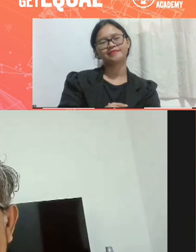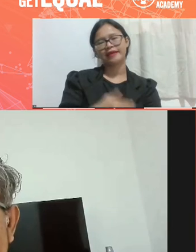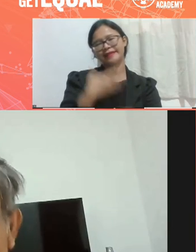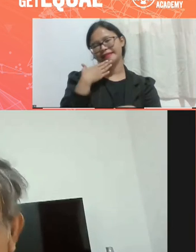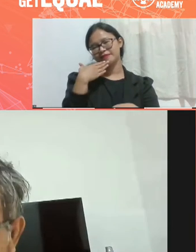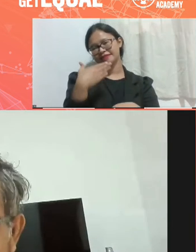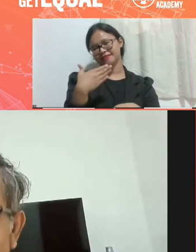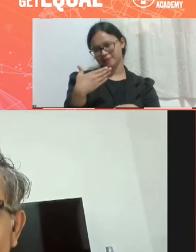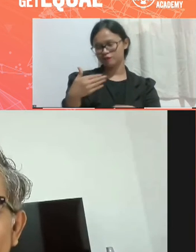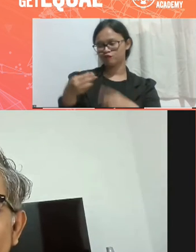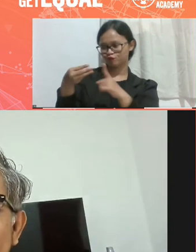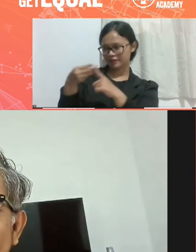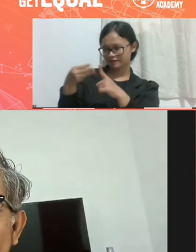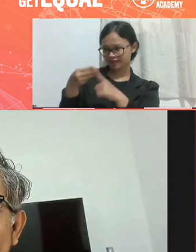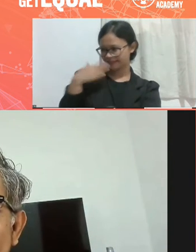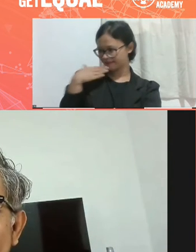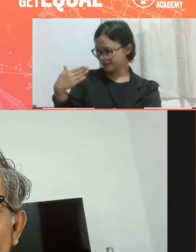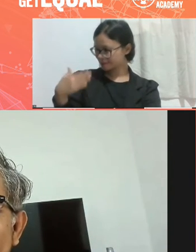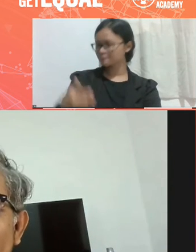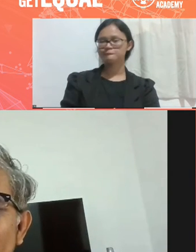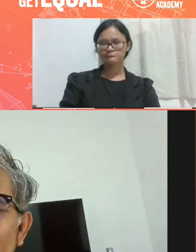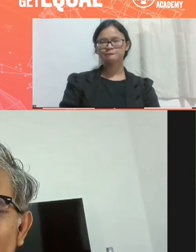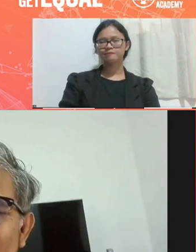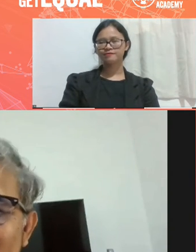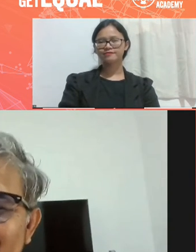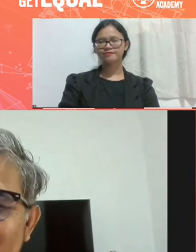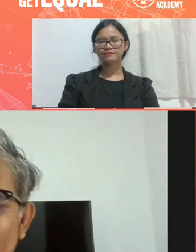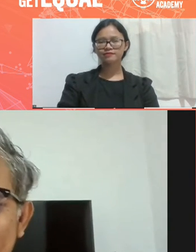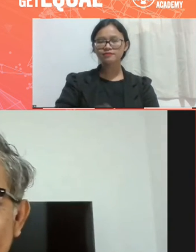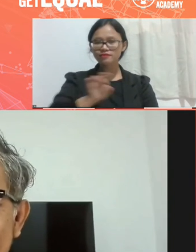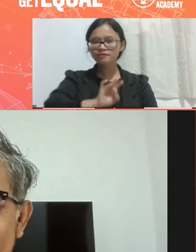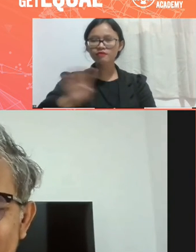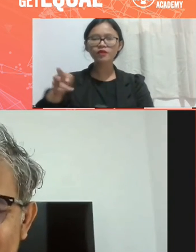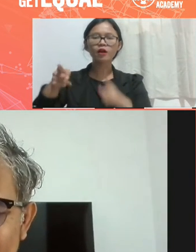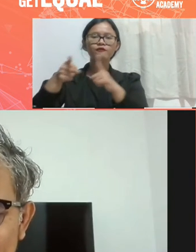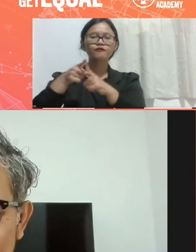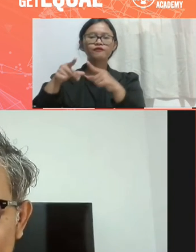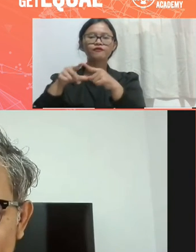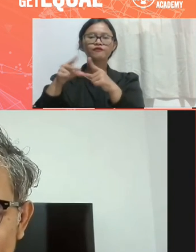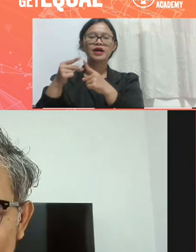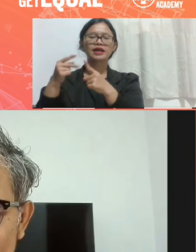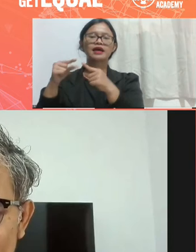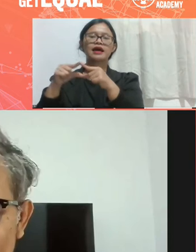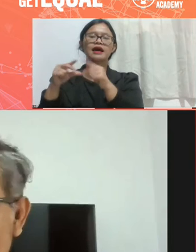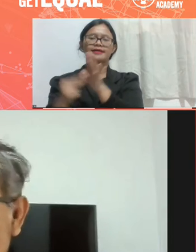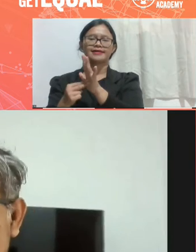Mas Budiman. Terima kasih. Ya, saya akan ke Kang Farhan selanjutnya. Halo, Pak Farhan.